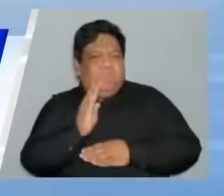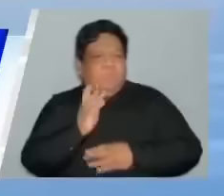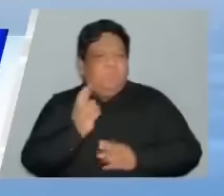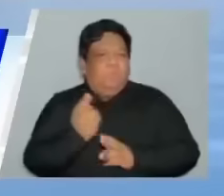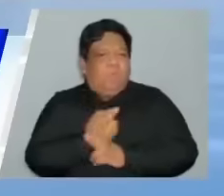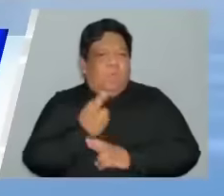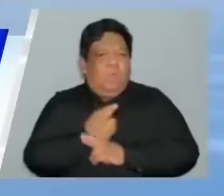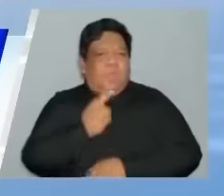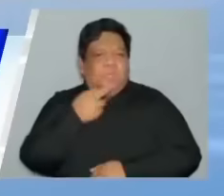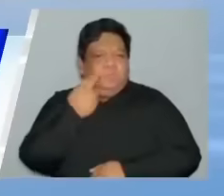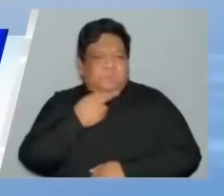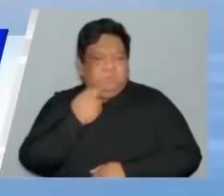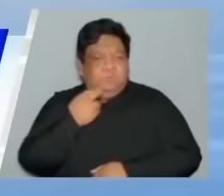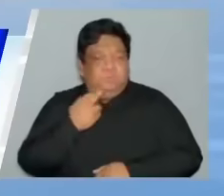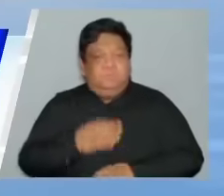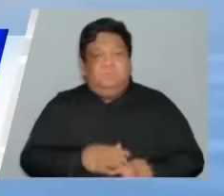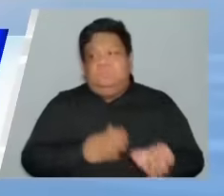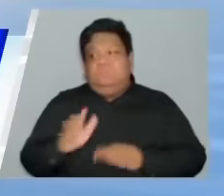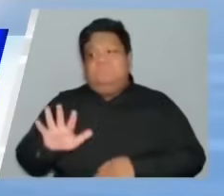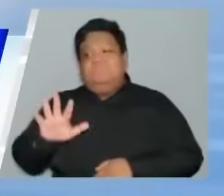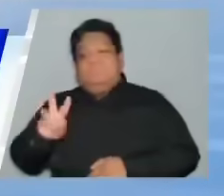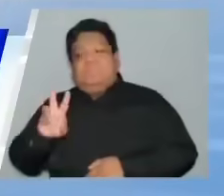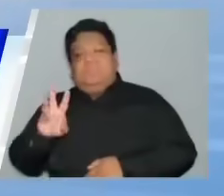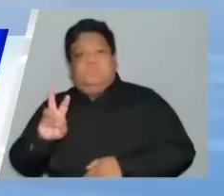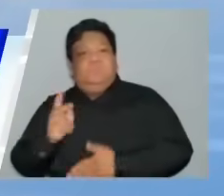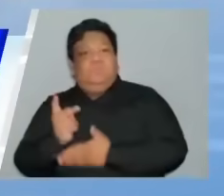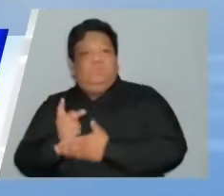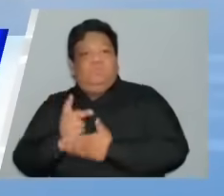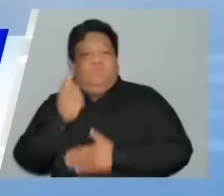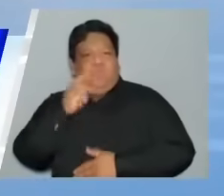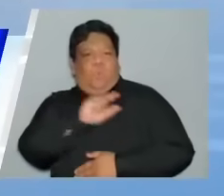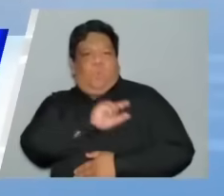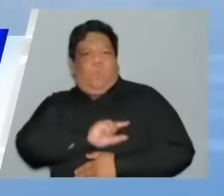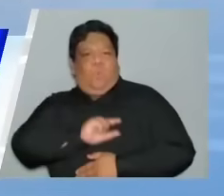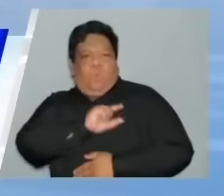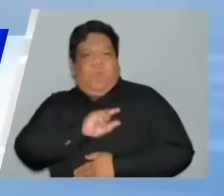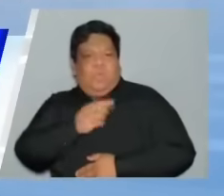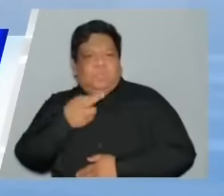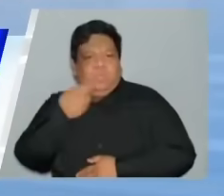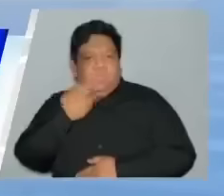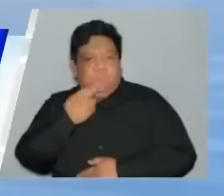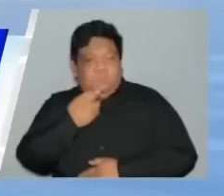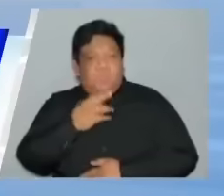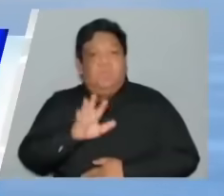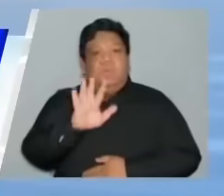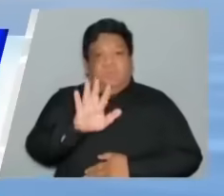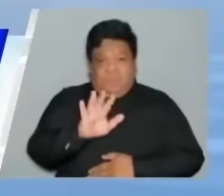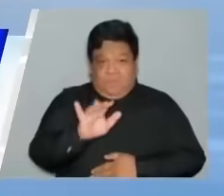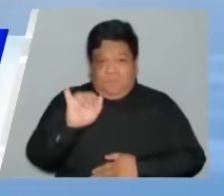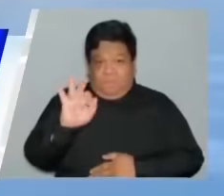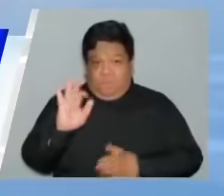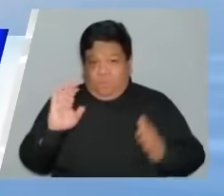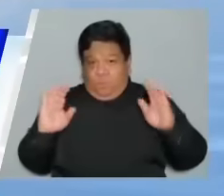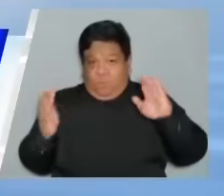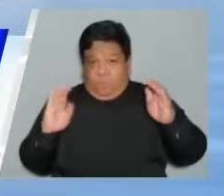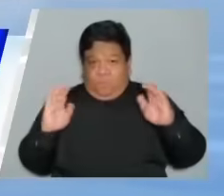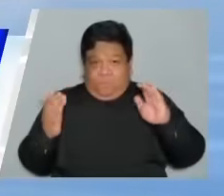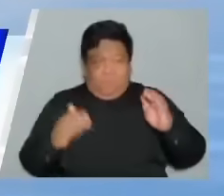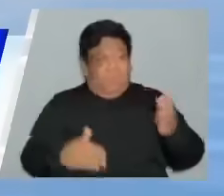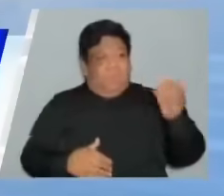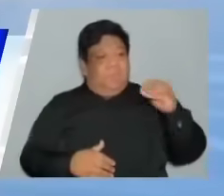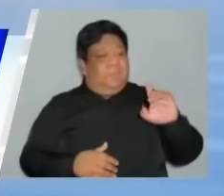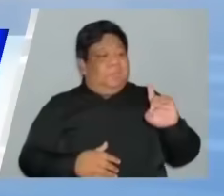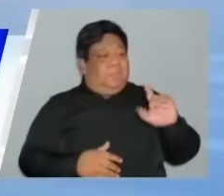Nasa mahigit 56 pesos kada kilo naman ang well-milled rice. Pero kung pagbabasihan ng pinakahuling tala ng Department of Agriculture ngayong